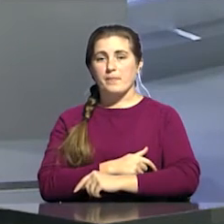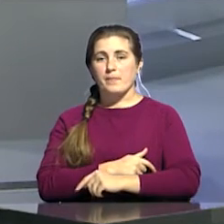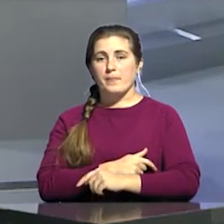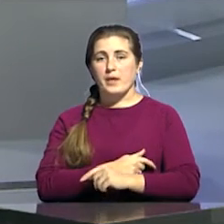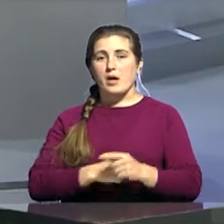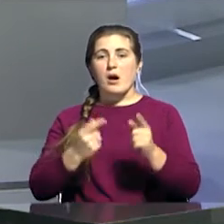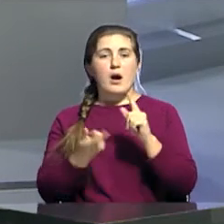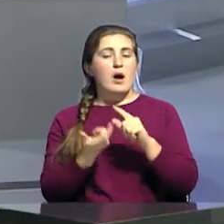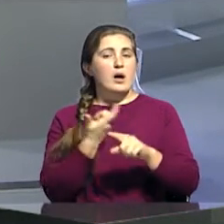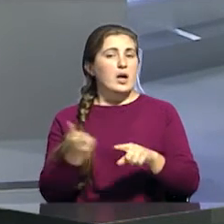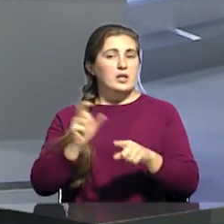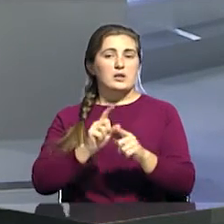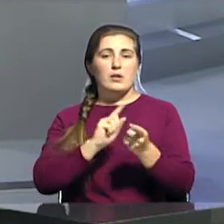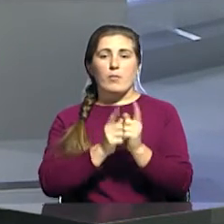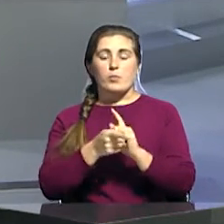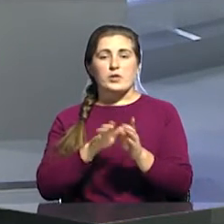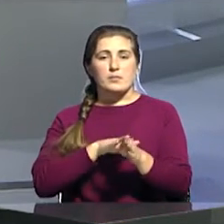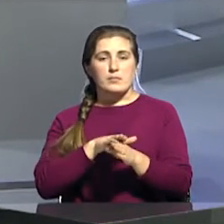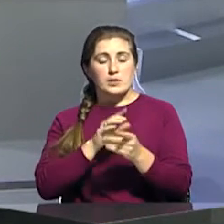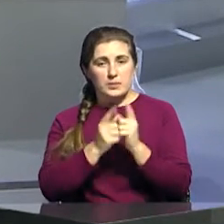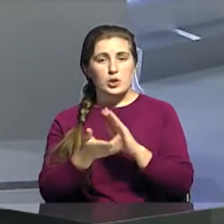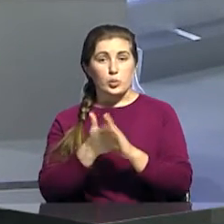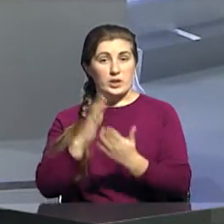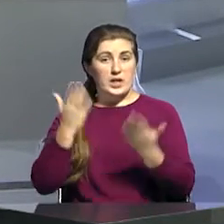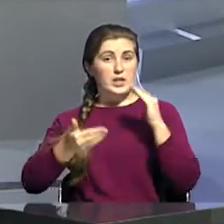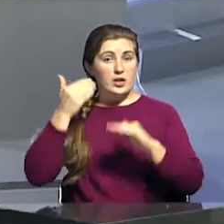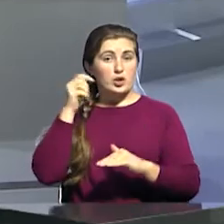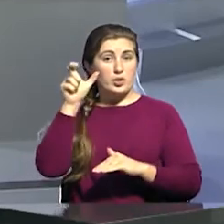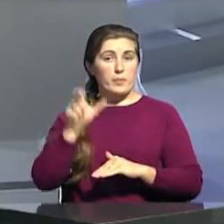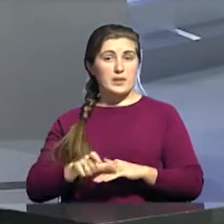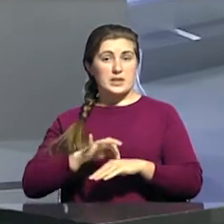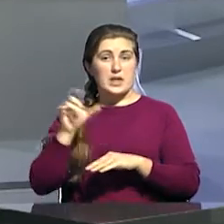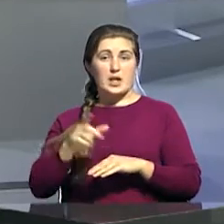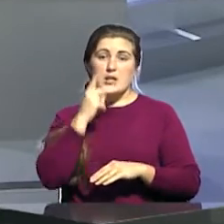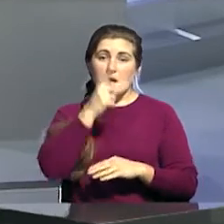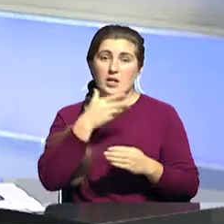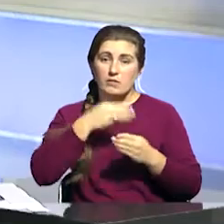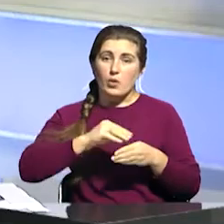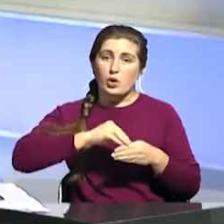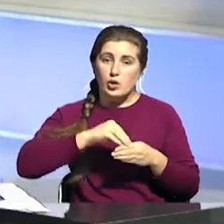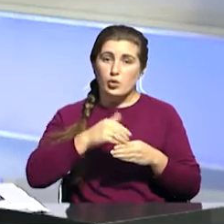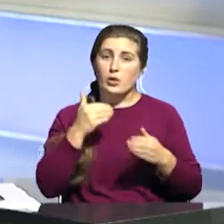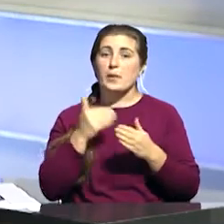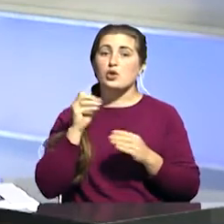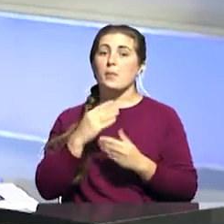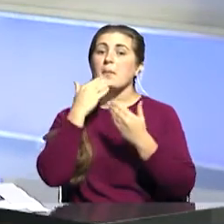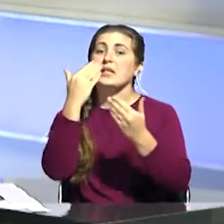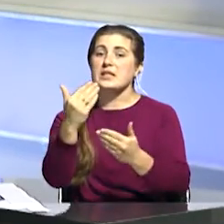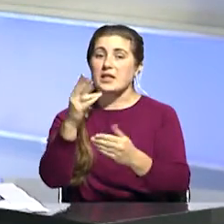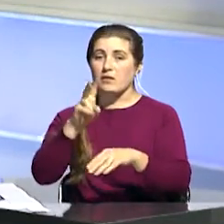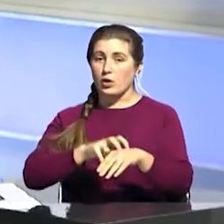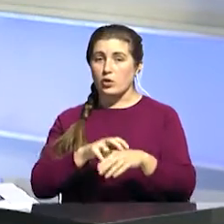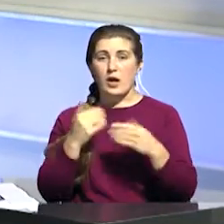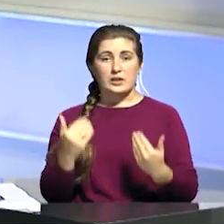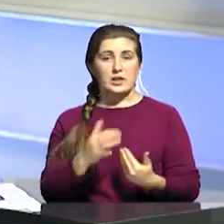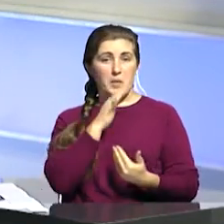образом изменилась ситуация. Если раньше пациент заглядывал в свой кошелек, прежде чем обратиться к врачу, в данный момент